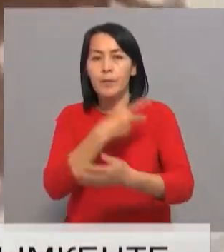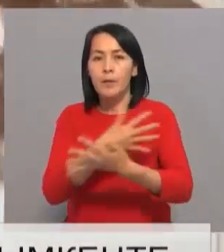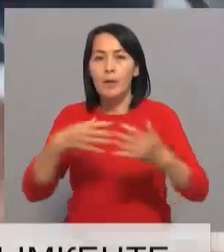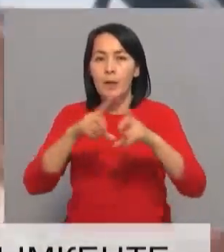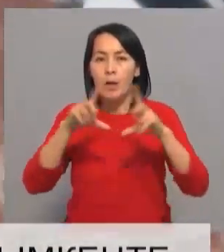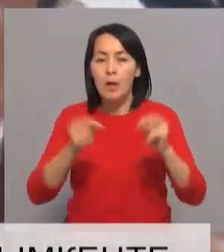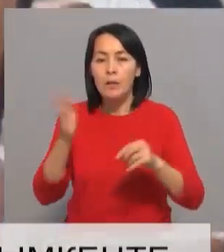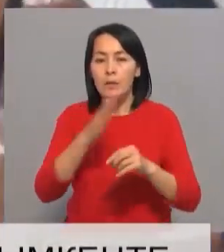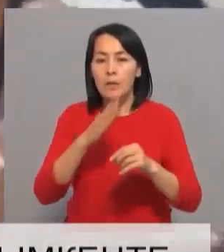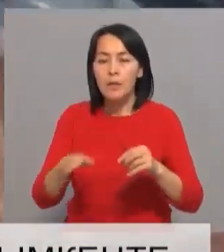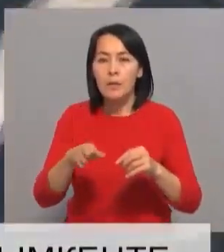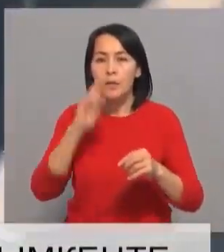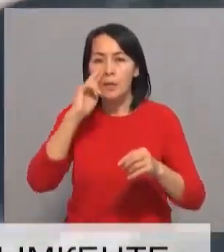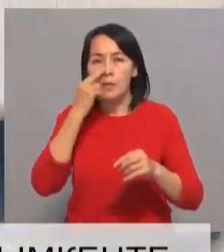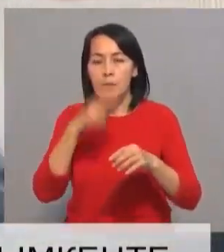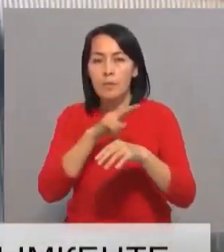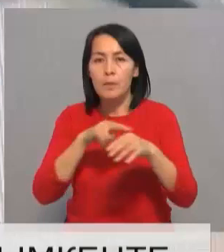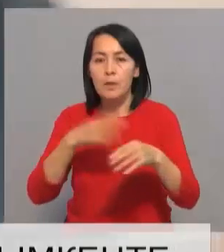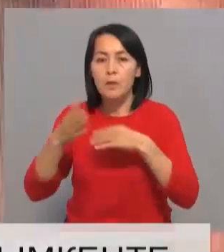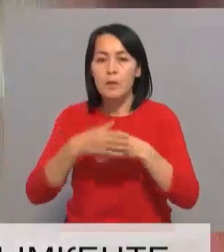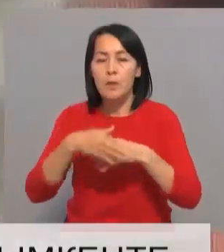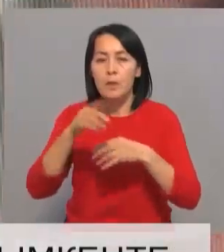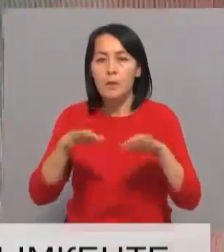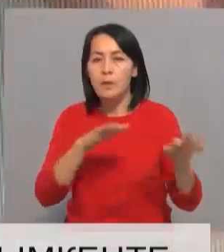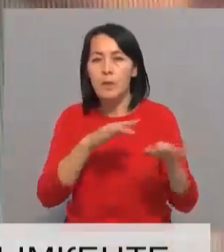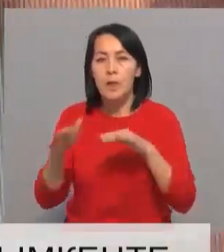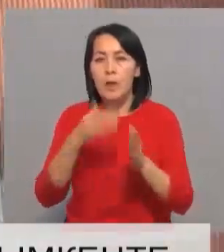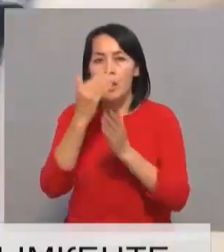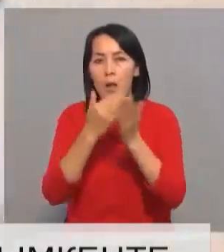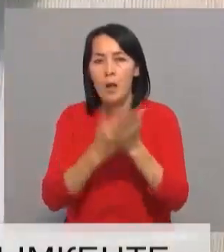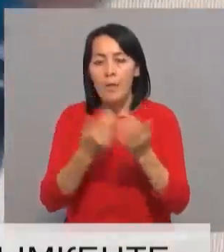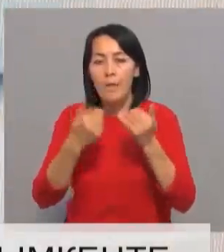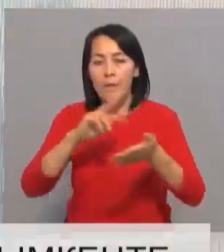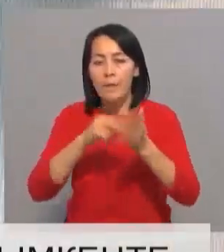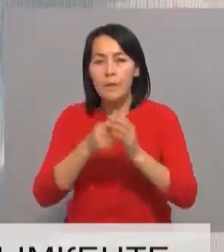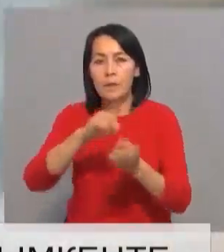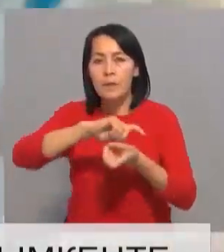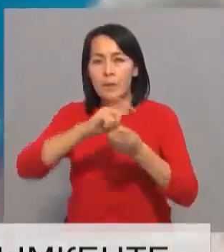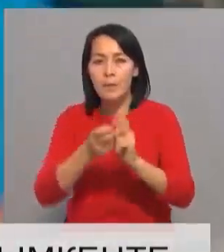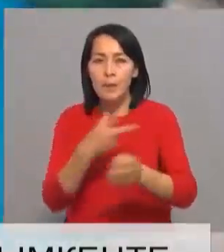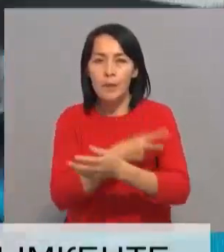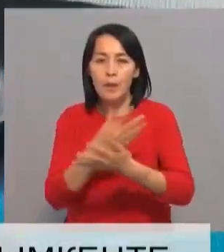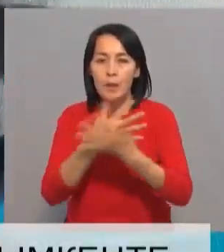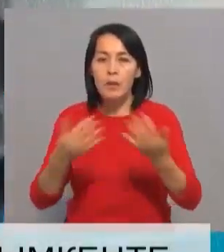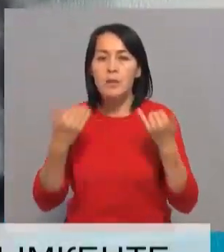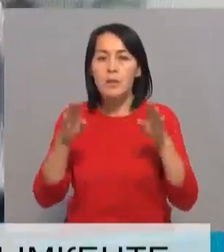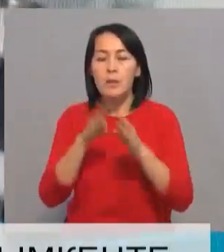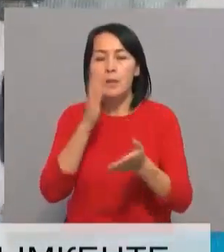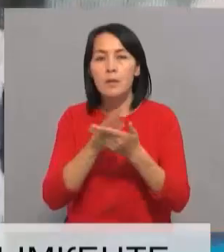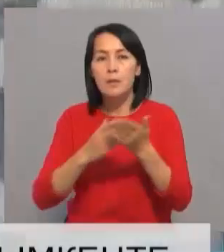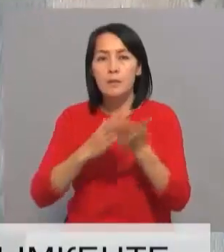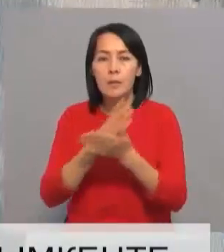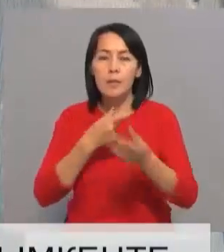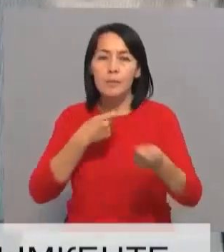Нарколабораторию ликвидировала полиция в Шымкенте. При проведении специальных мероприятий в рамках комплексного плана по борьбе с наркоманией и наркобизнесом